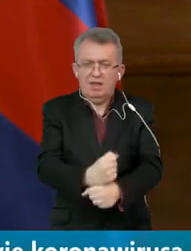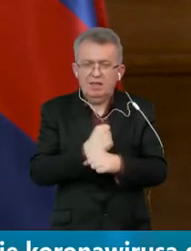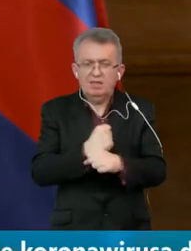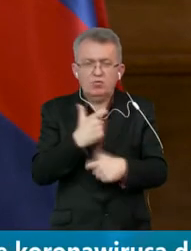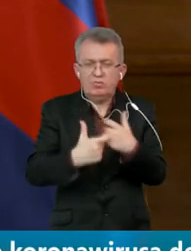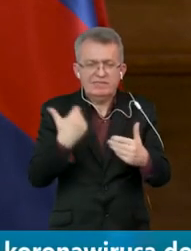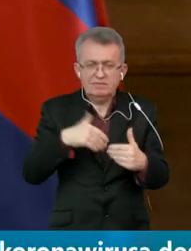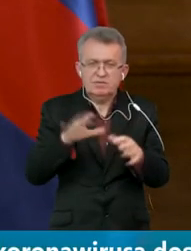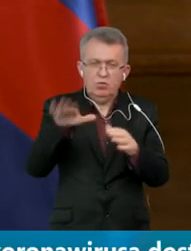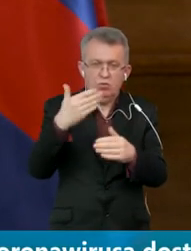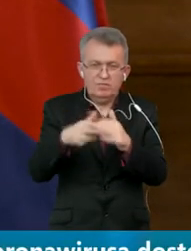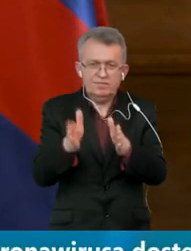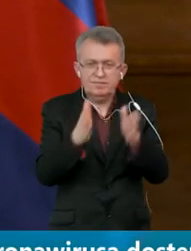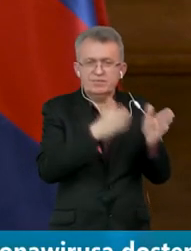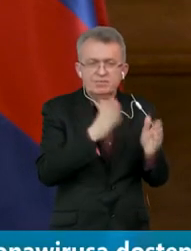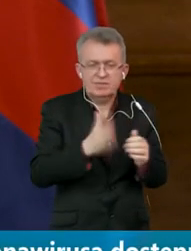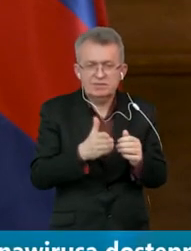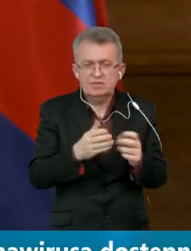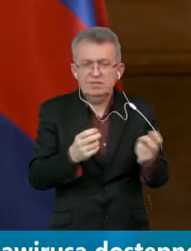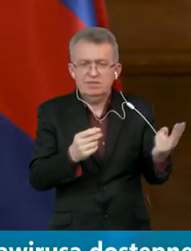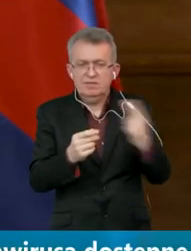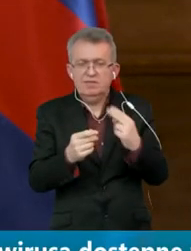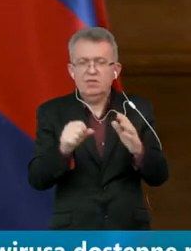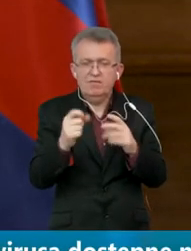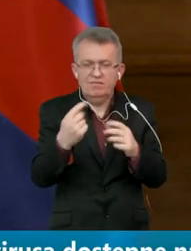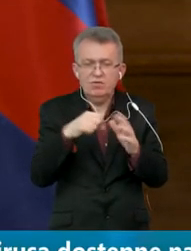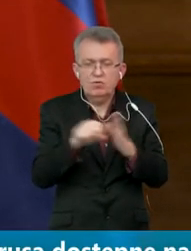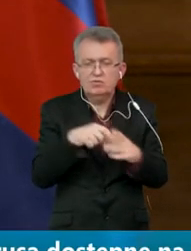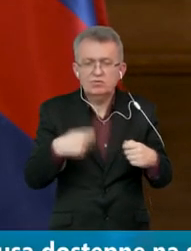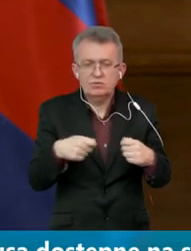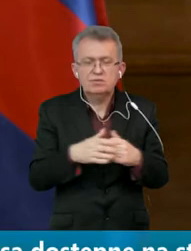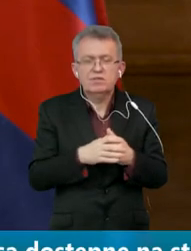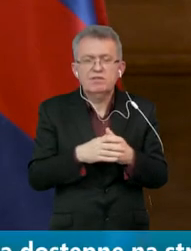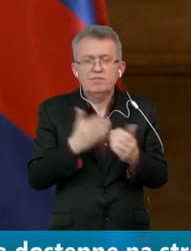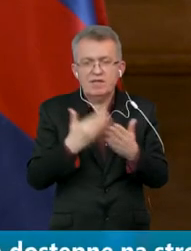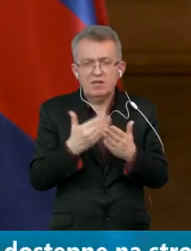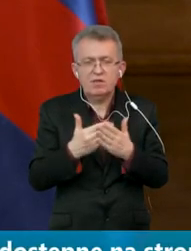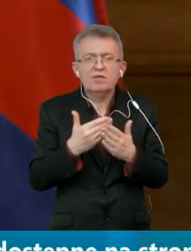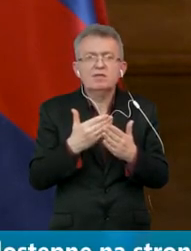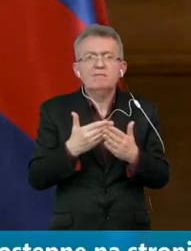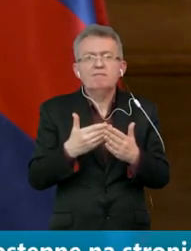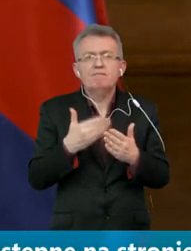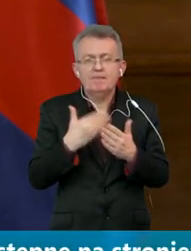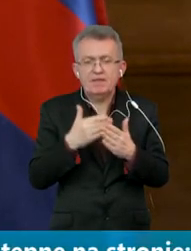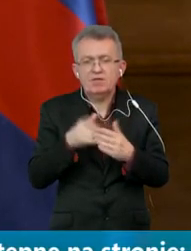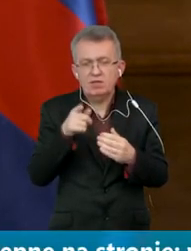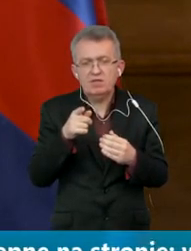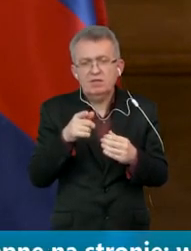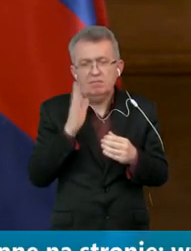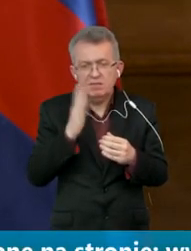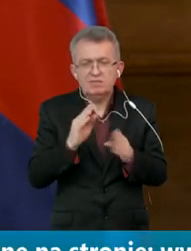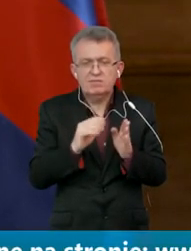miasta, czy właściwie wjazdu z tamtej części do Szczecina. Dlatego te inwestycje w czasie